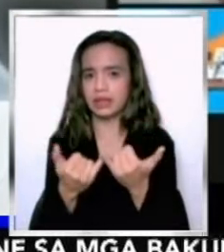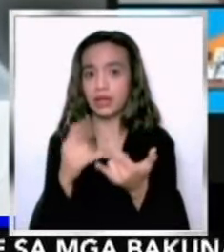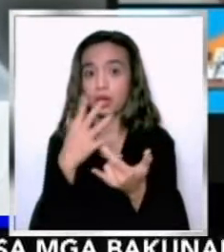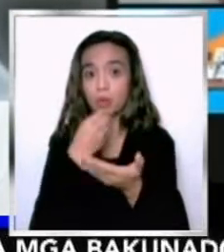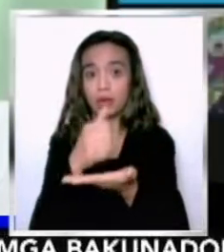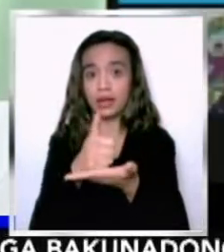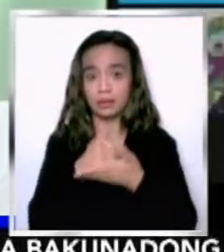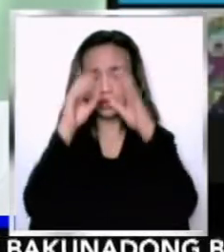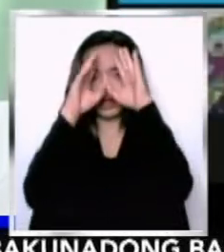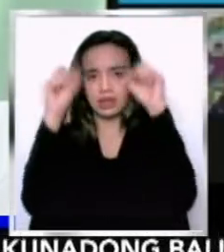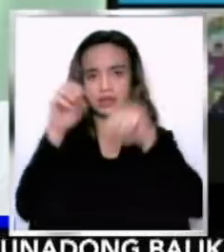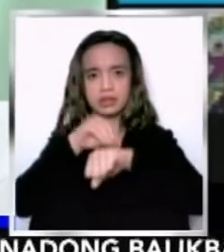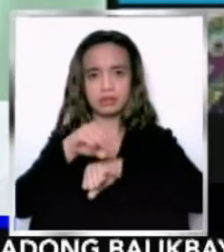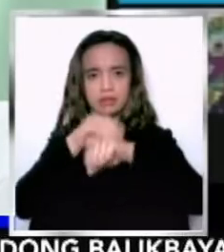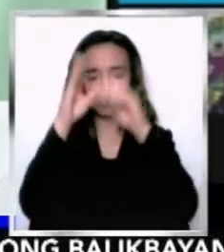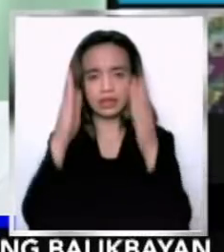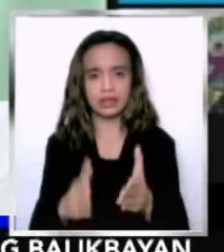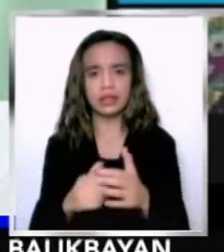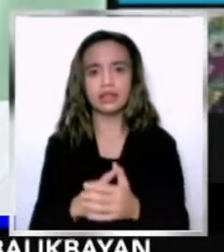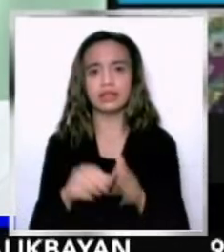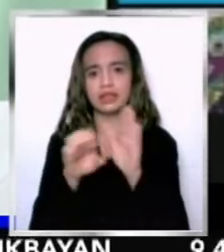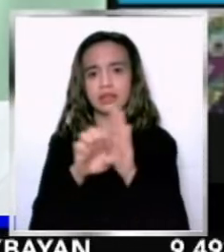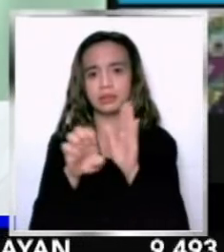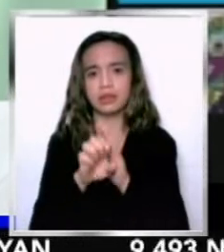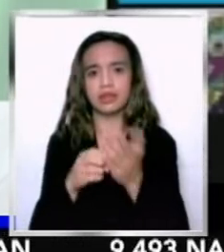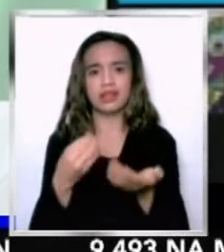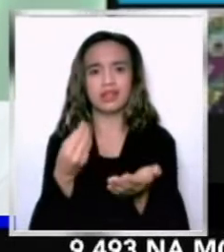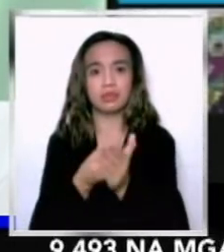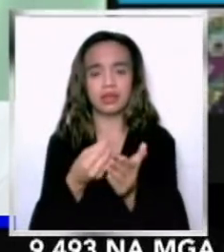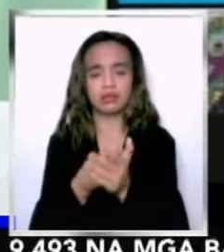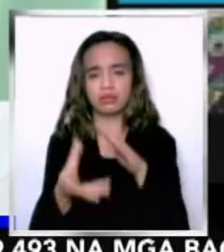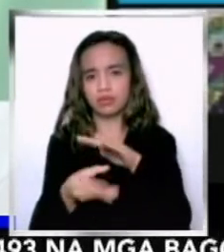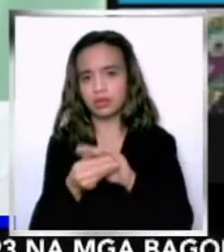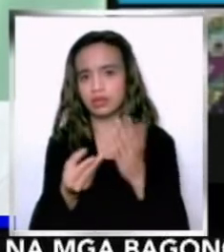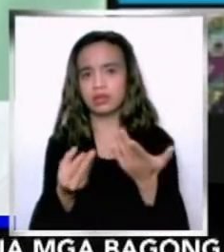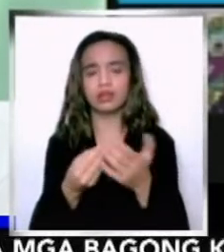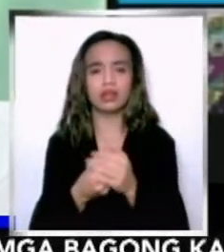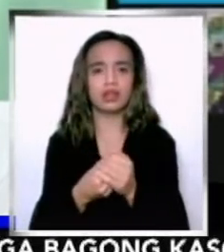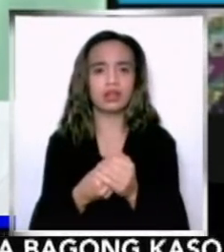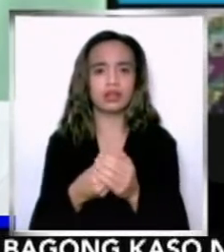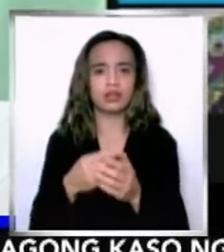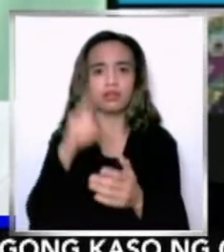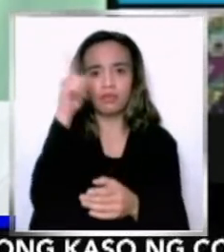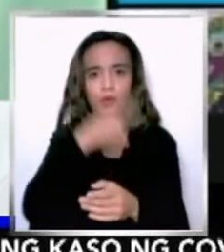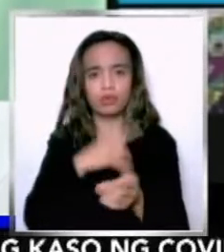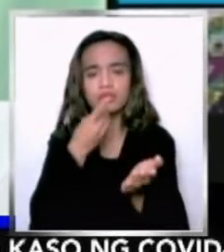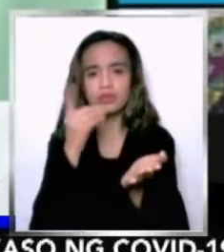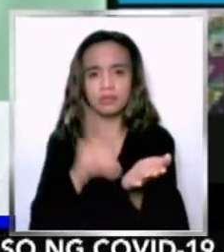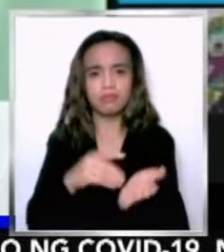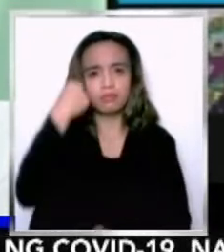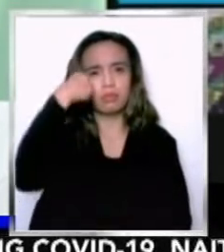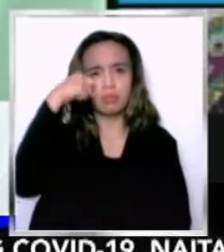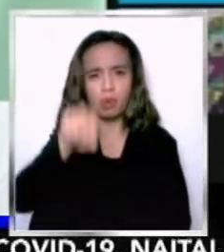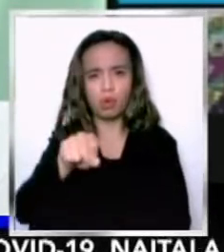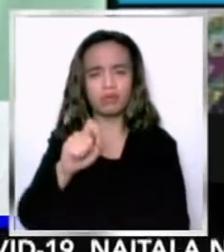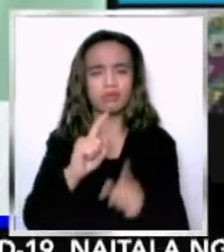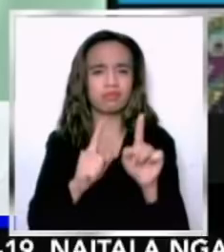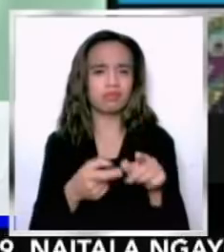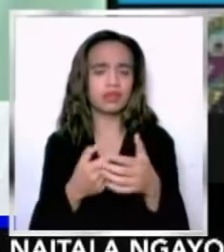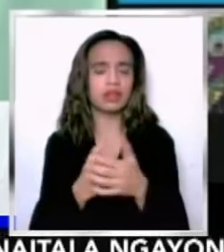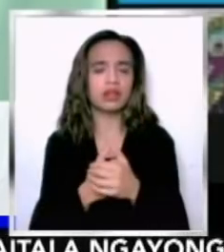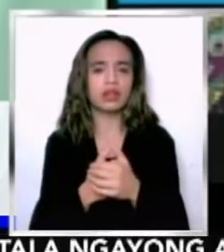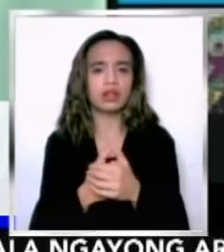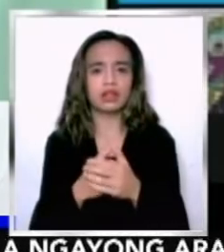ibang kaso gaya ng estafa, perjury, falsification of documents, disobedience to summons, paglabag sa Bayanihan Tuhilas 1